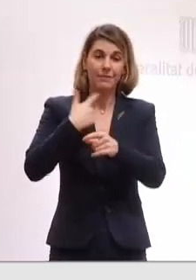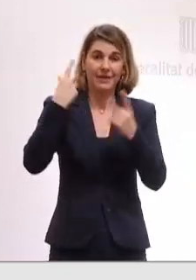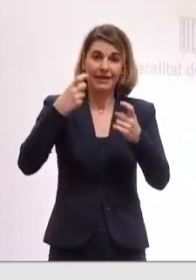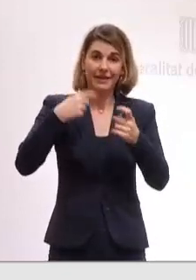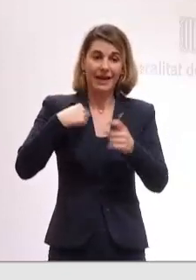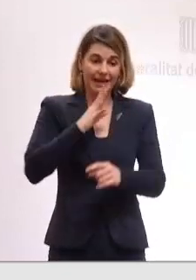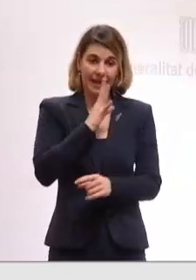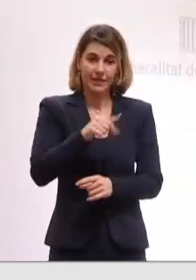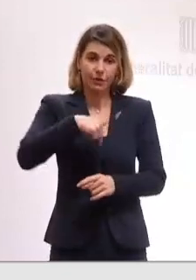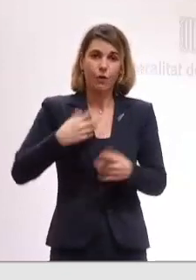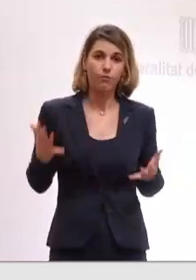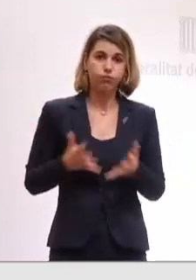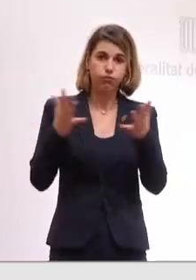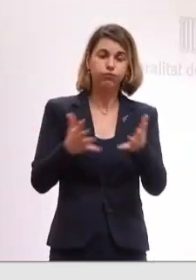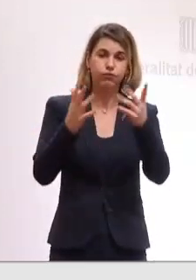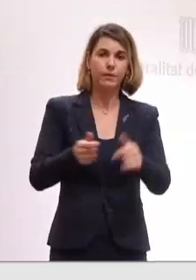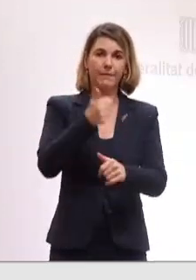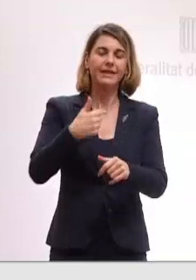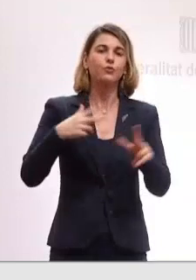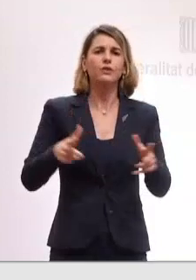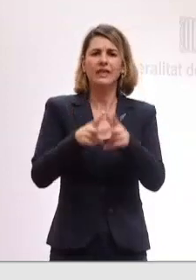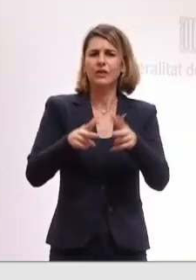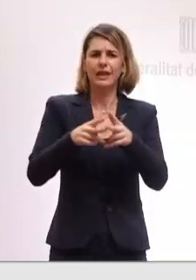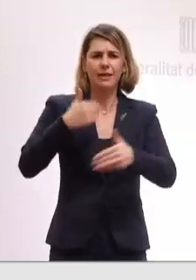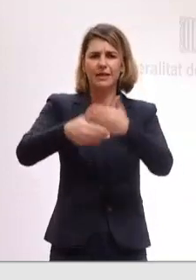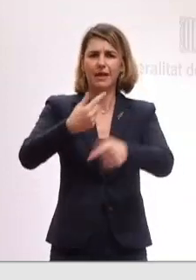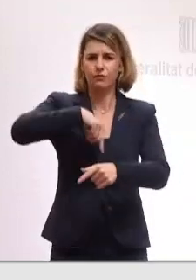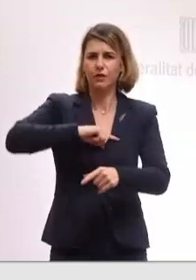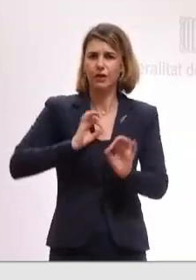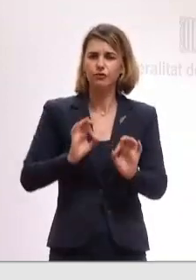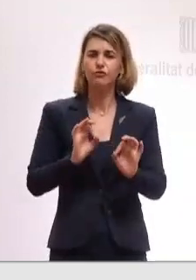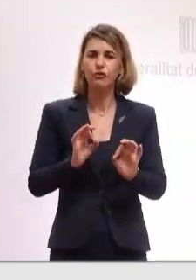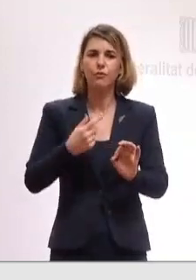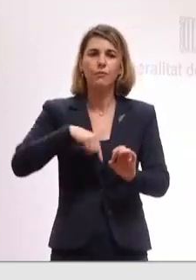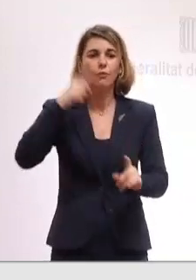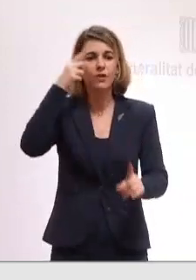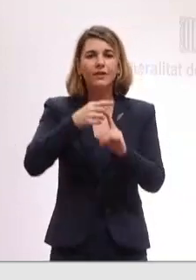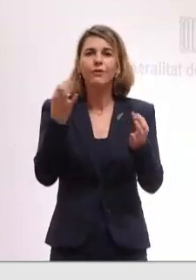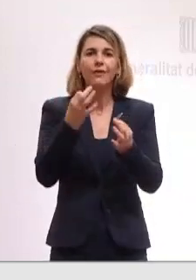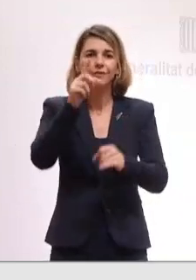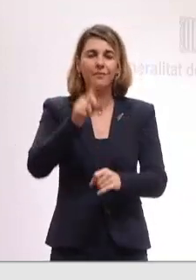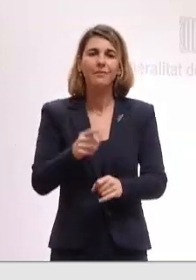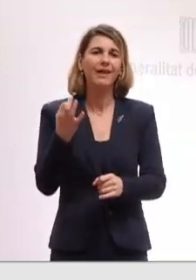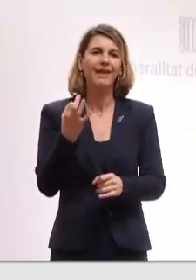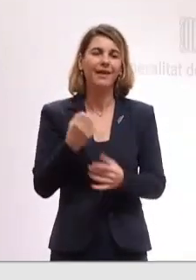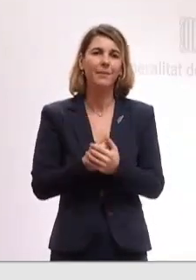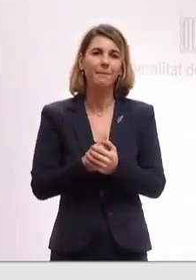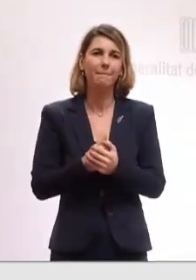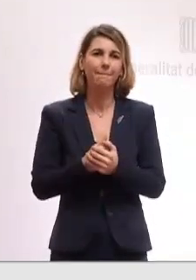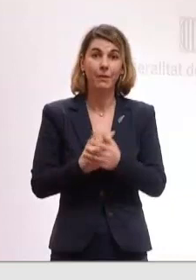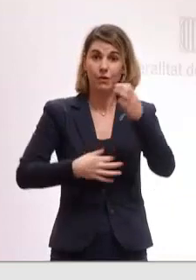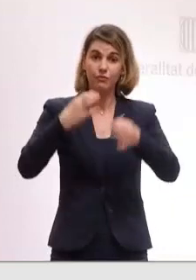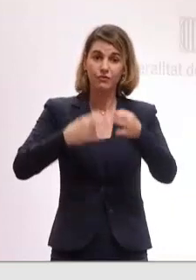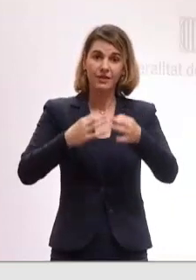d'aquesta legislatura. Com a societat avançada que som, hauríem de tenir com a objectiu transitar d'una